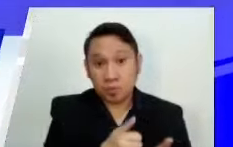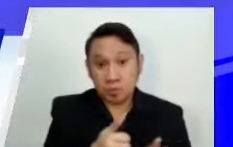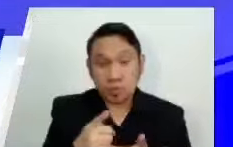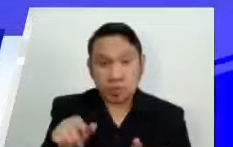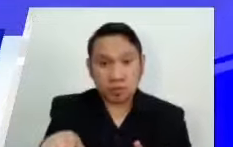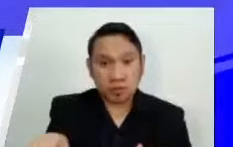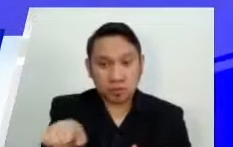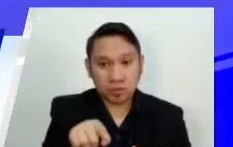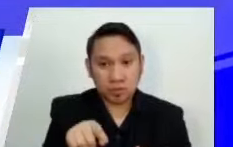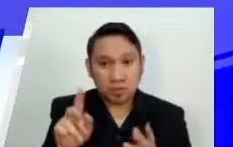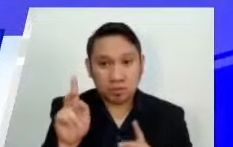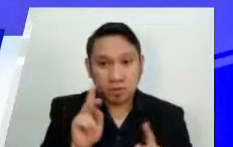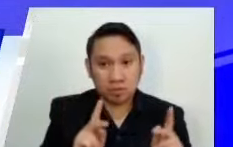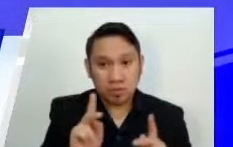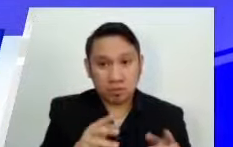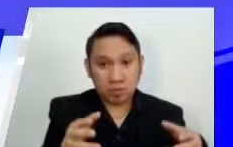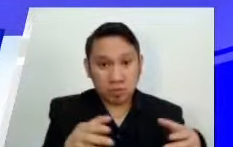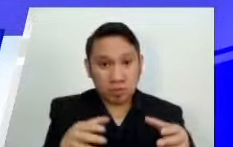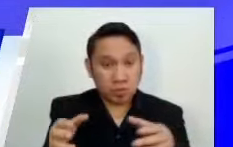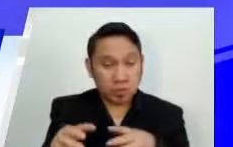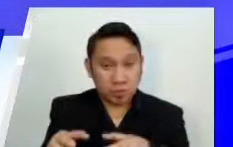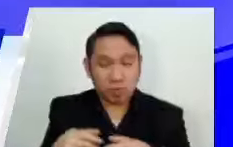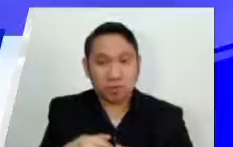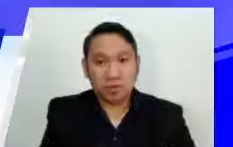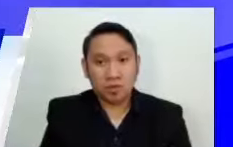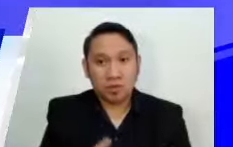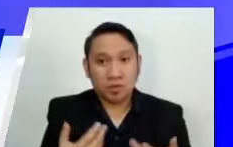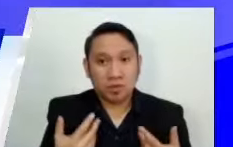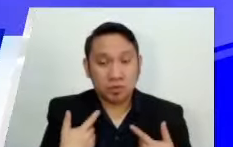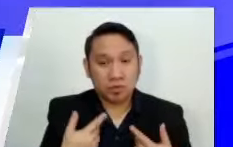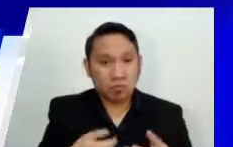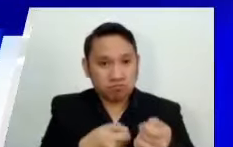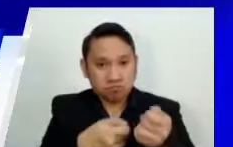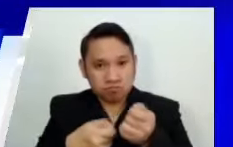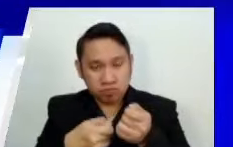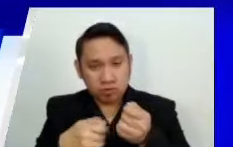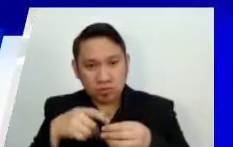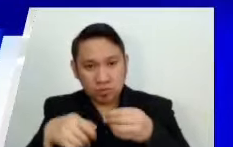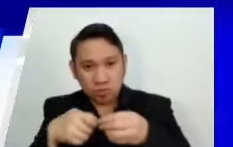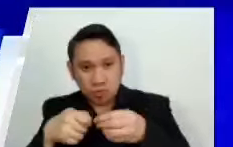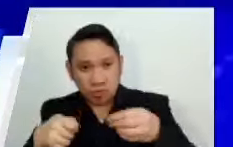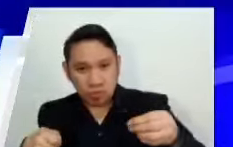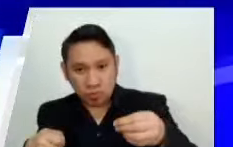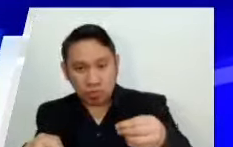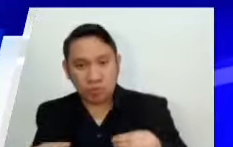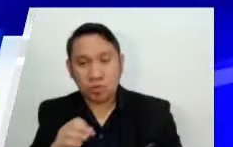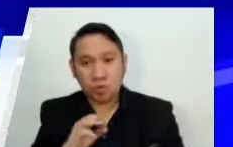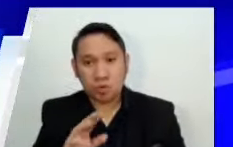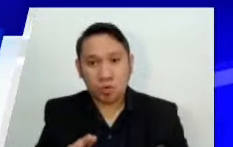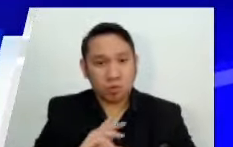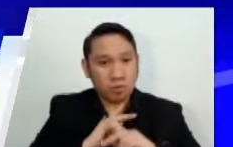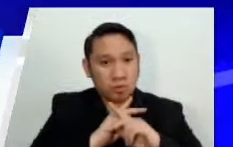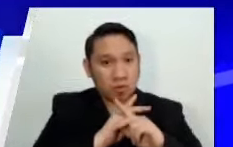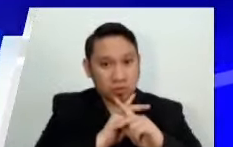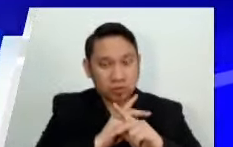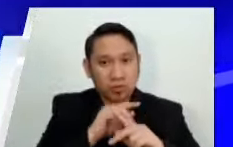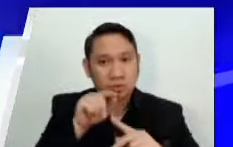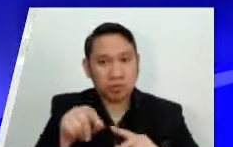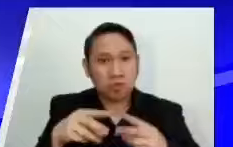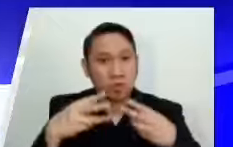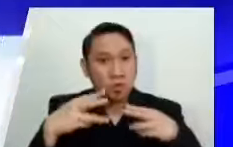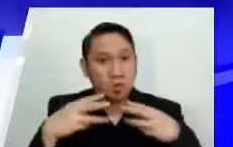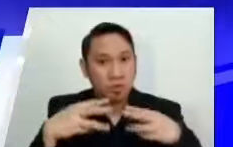at ilang grupo sa pagtali ng mga bahay at paglagay ng mga tapangko o mga pangharang sa mga bintana pangontra sa malakas na hangin.